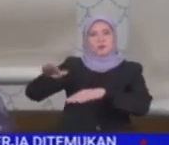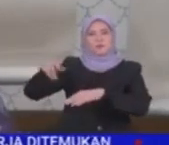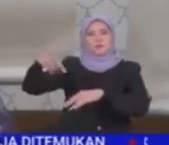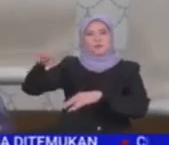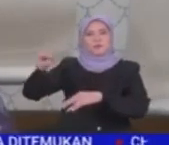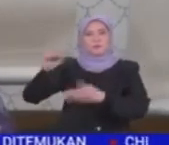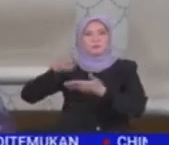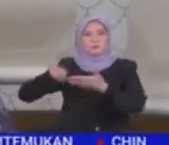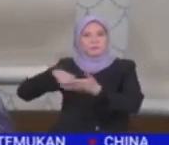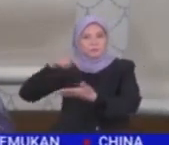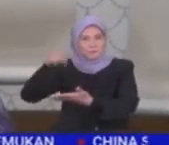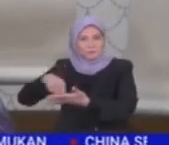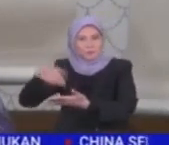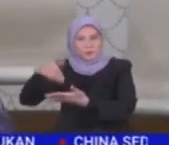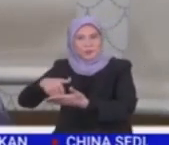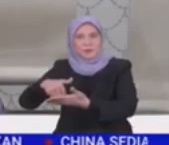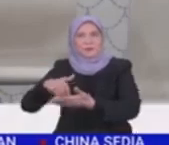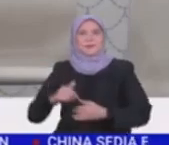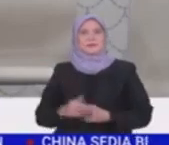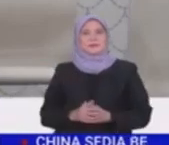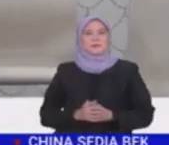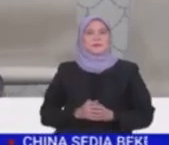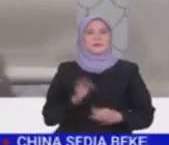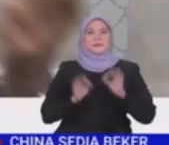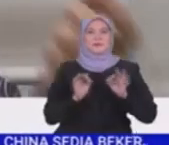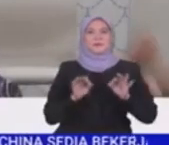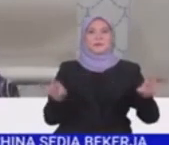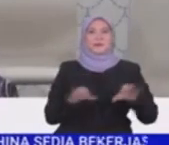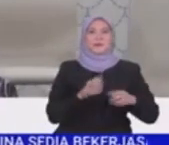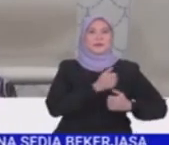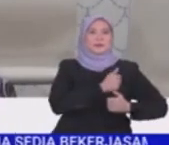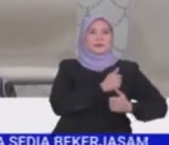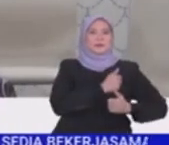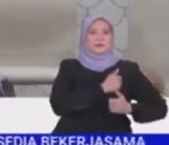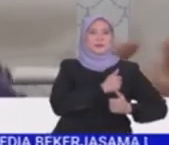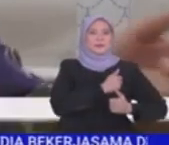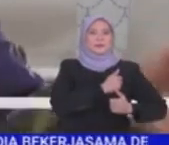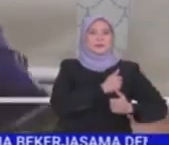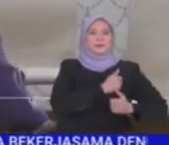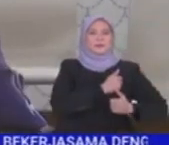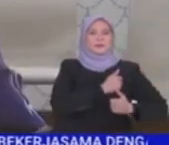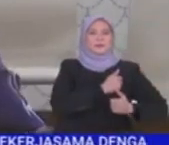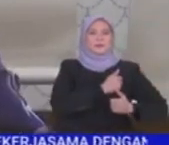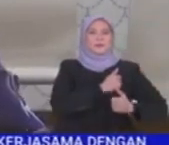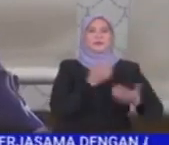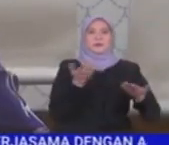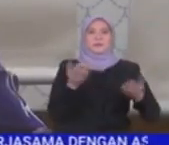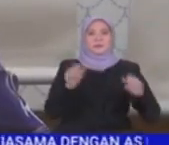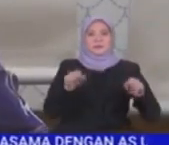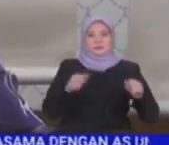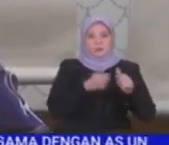dibuat di askar, tantra, kena ubah undang-undang lah.